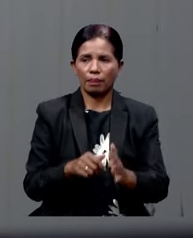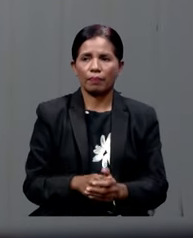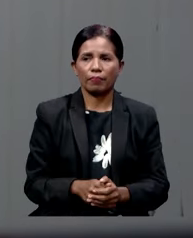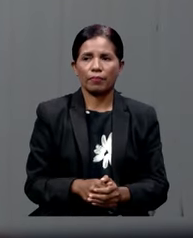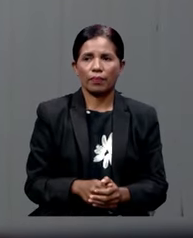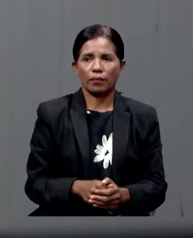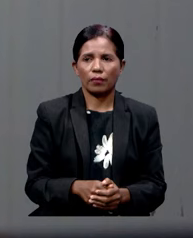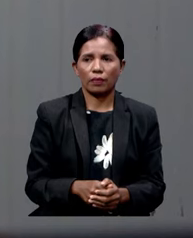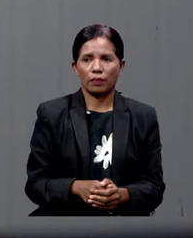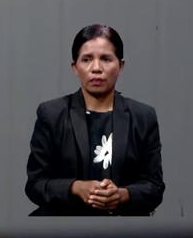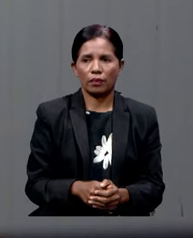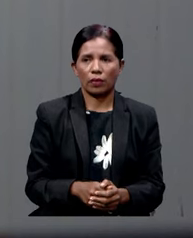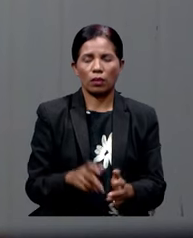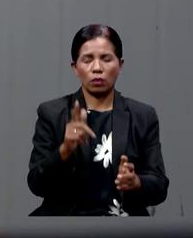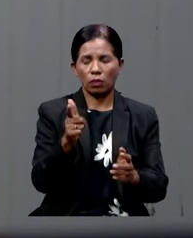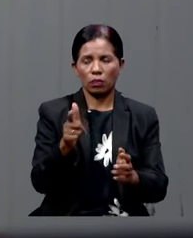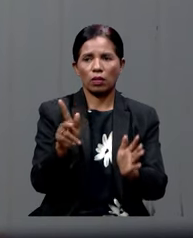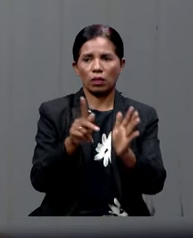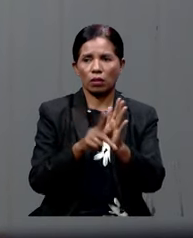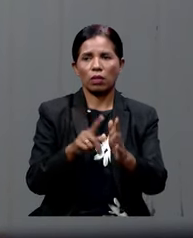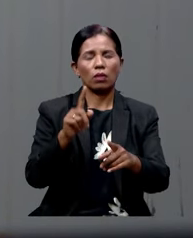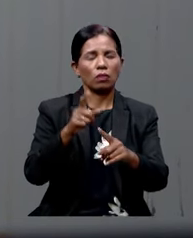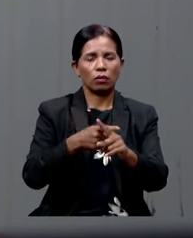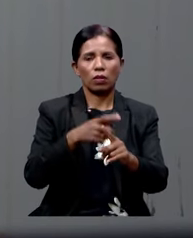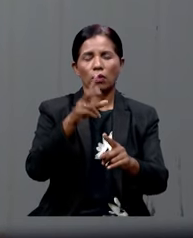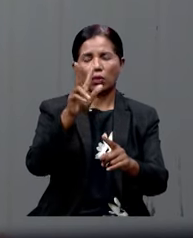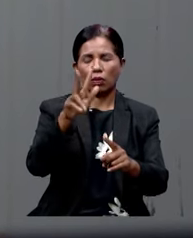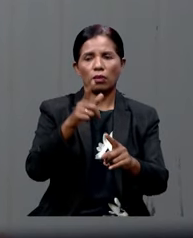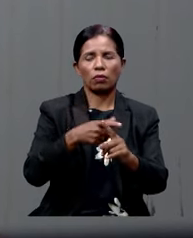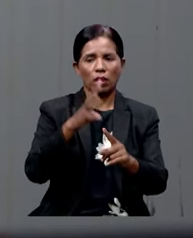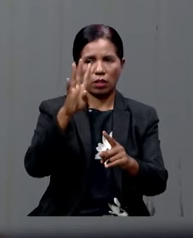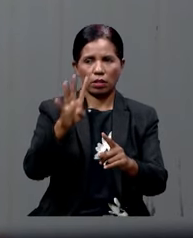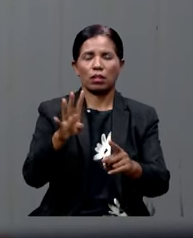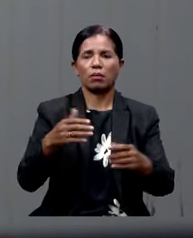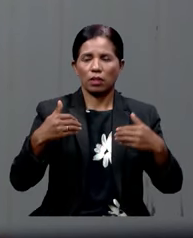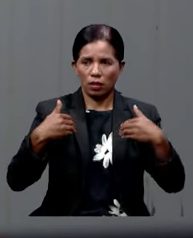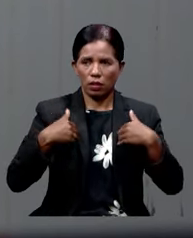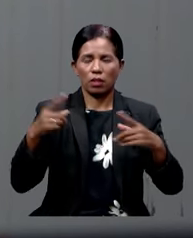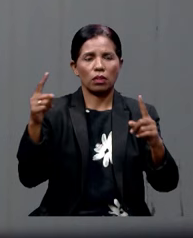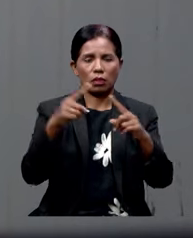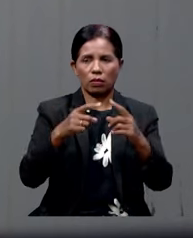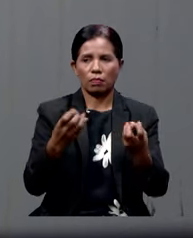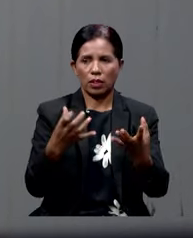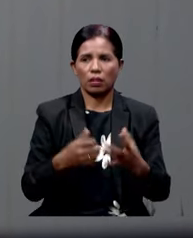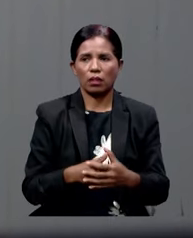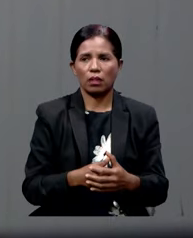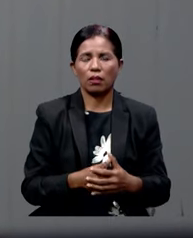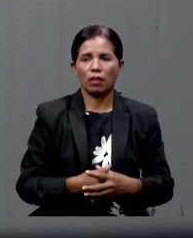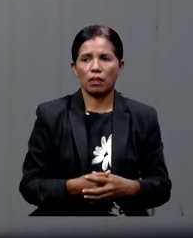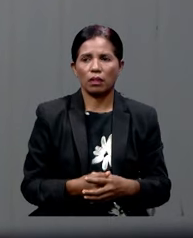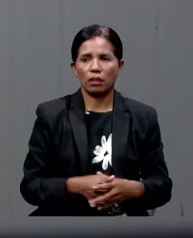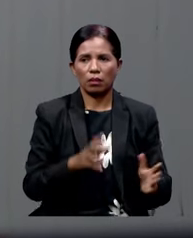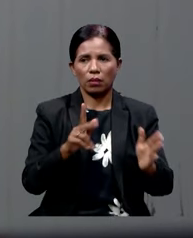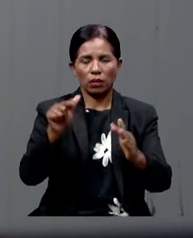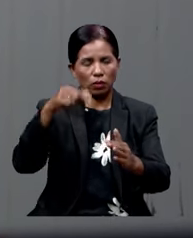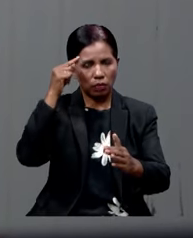det resin tena ba fulan tor fulan hat fulan lima mos to hela tena ba ida nabe maka planu